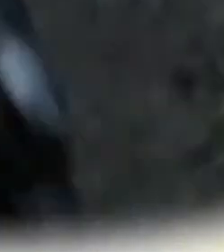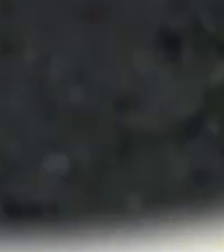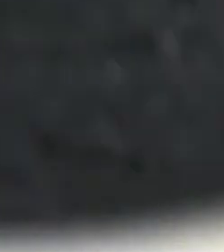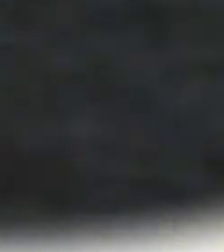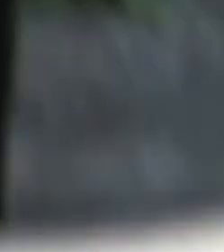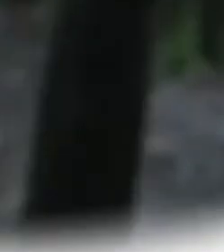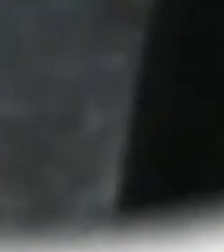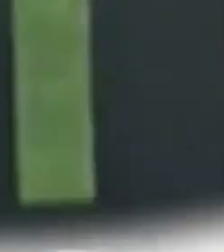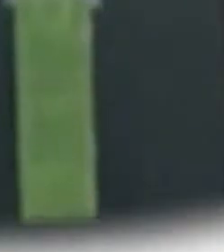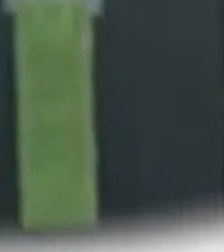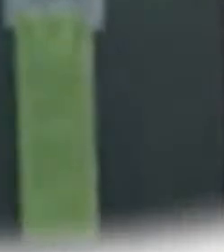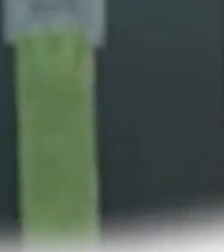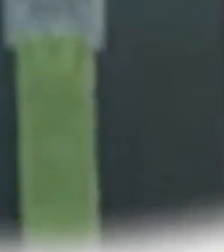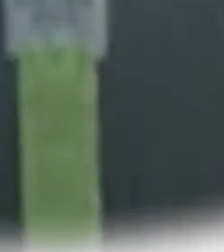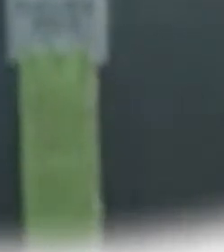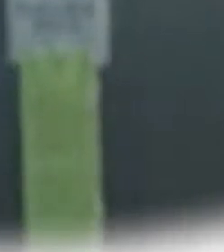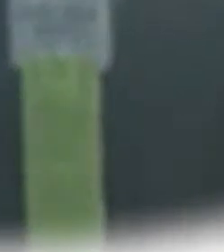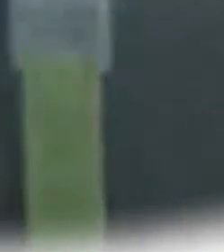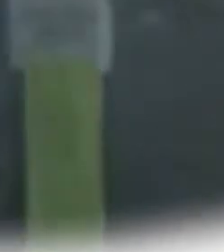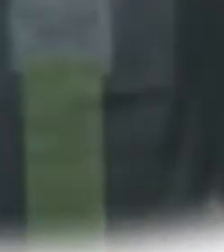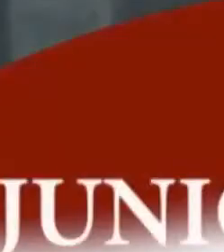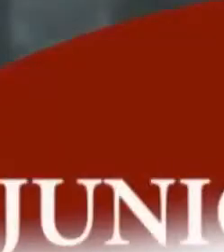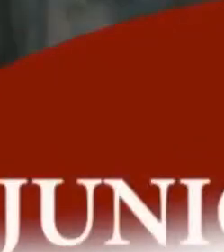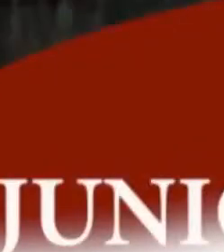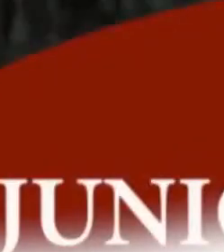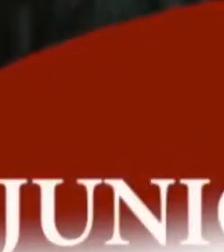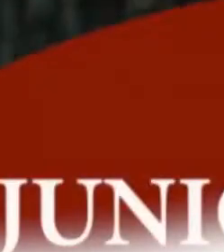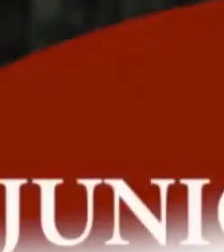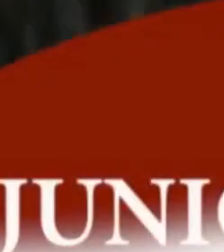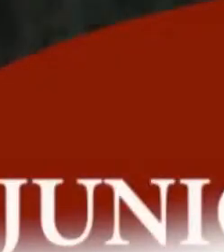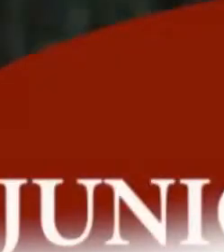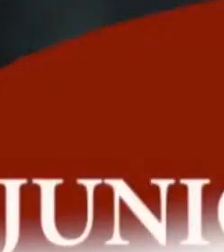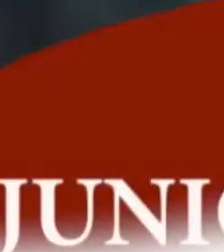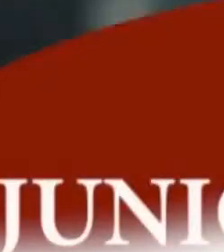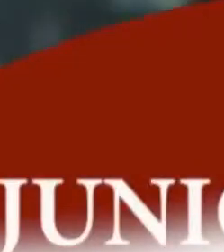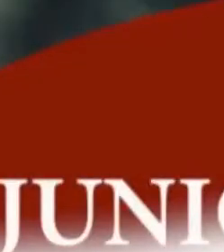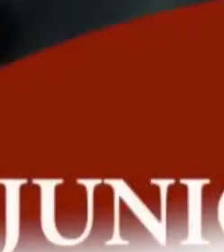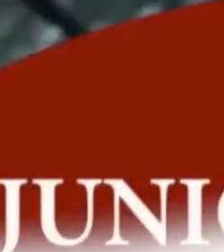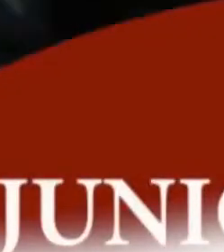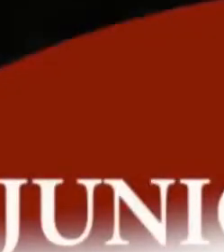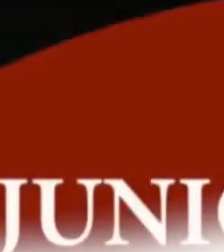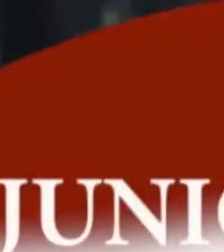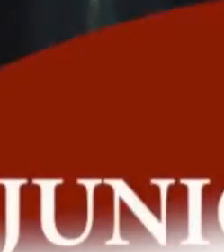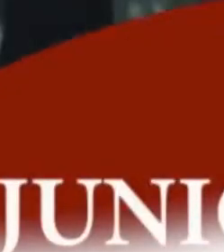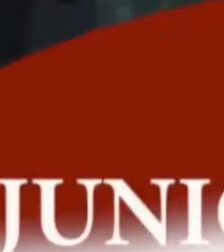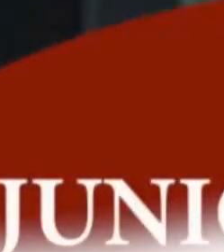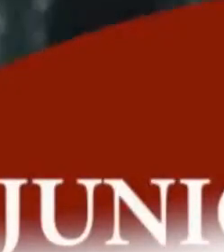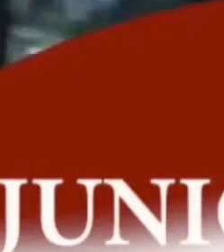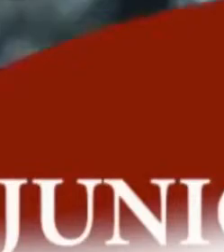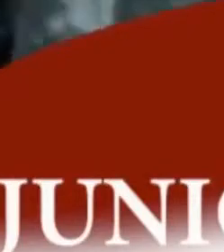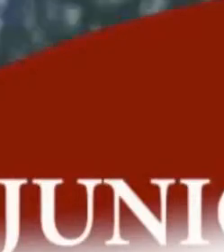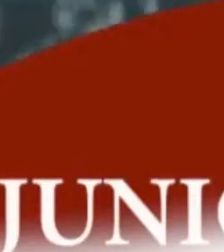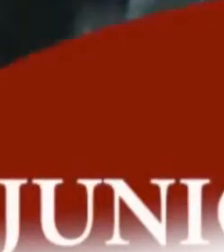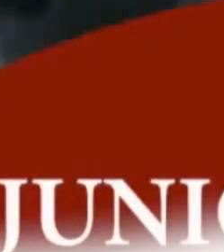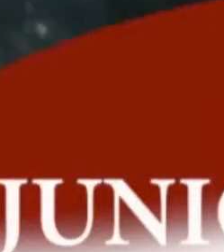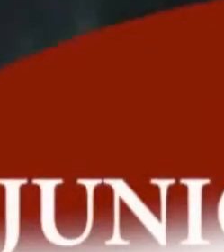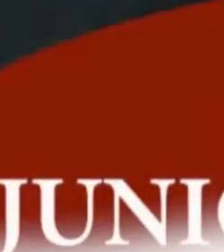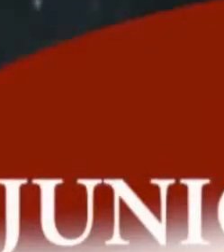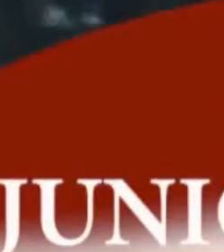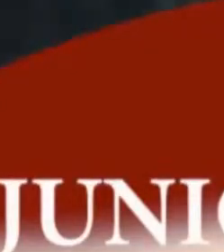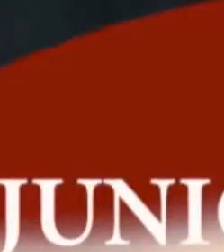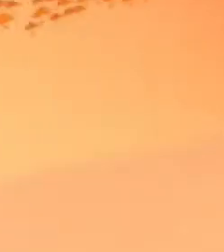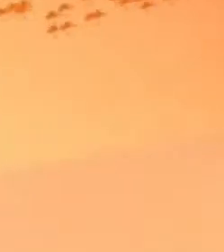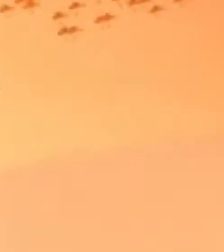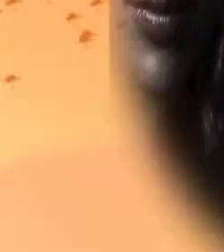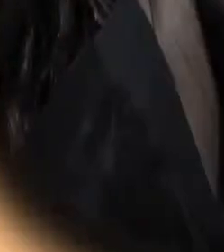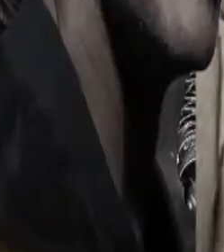thinashara cia hwaini. Bas. Na riu thenema ici urirehagirwo ni the one and only DJ